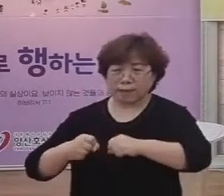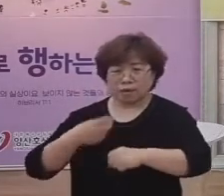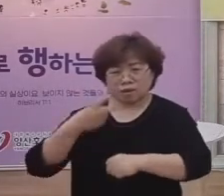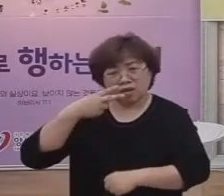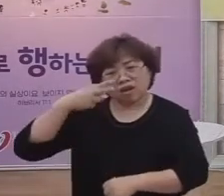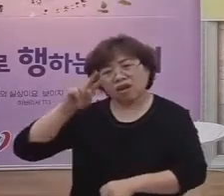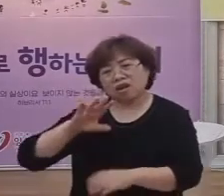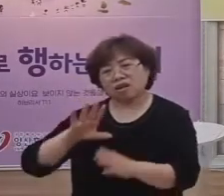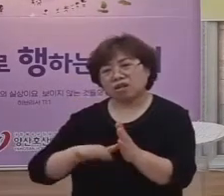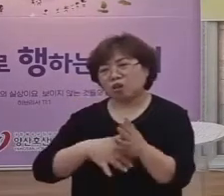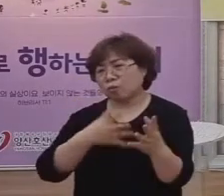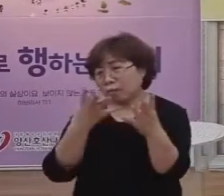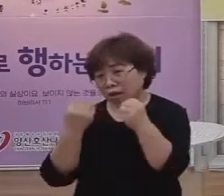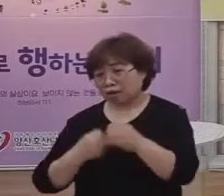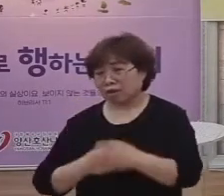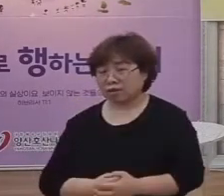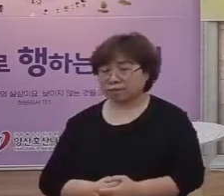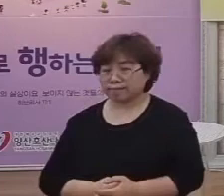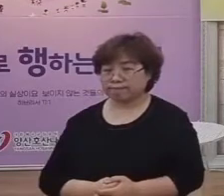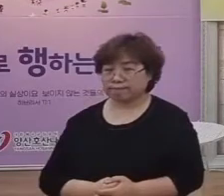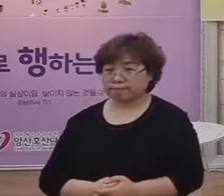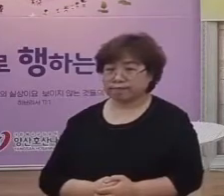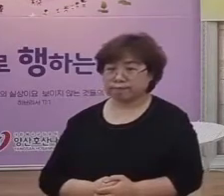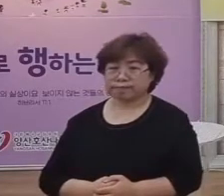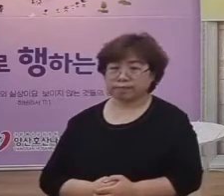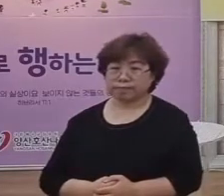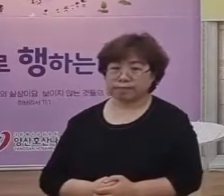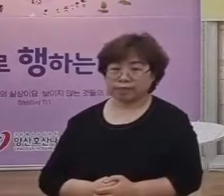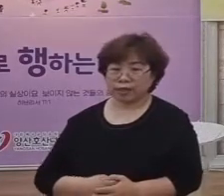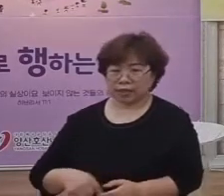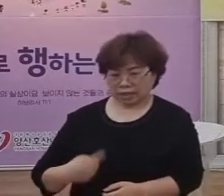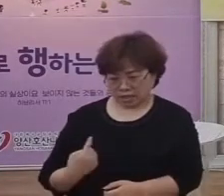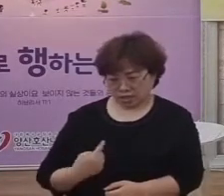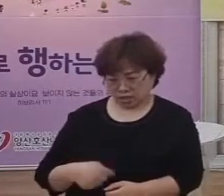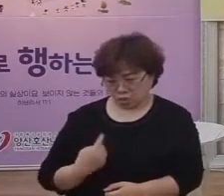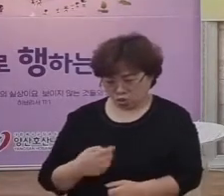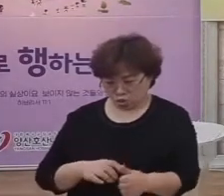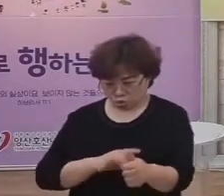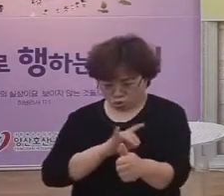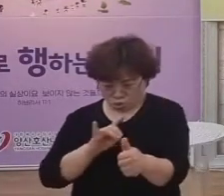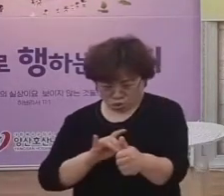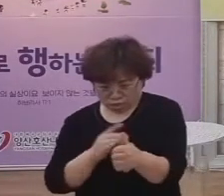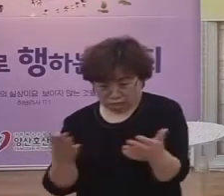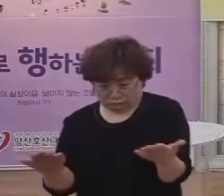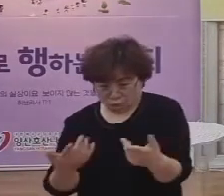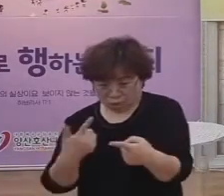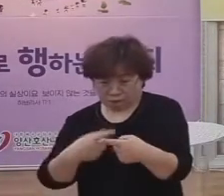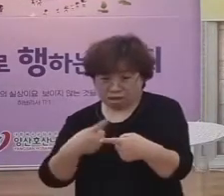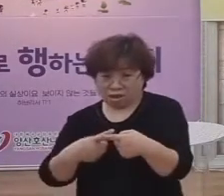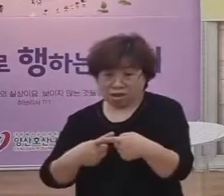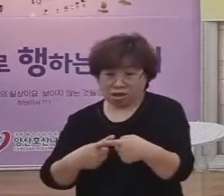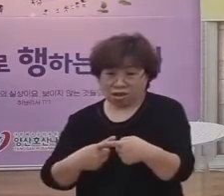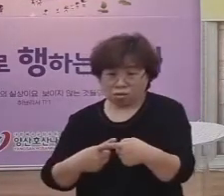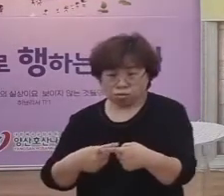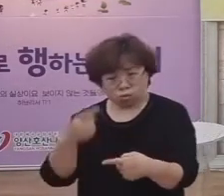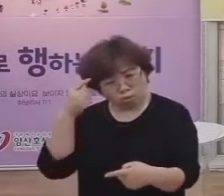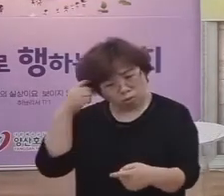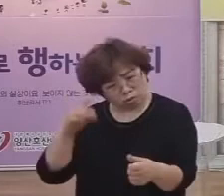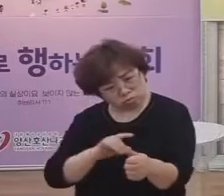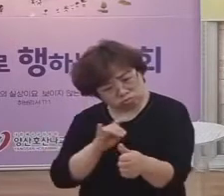이런 것이 어쩌면 자기를 속이는 일이었다. 이게 왜 속이는 거예요?